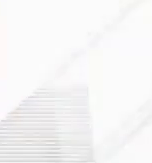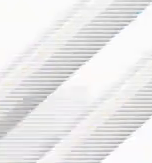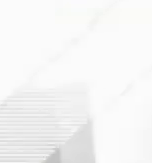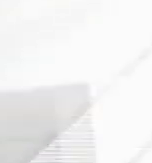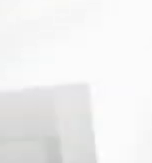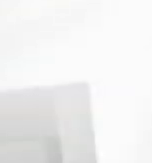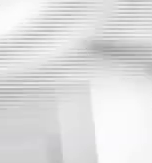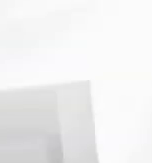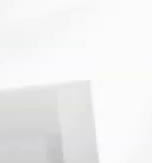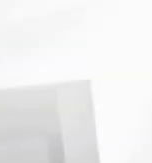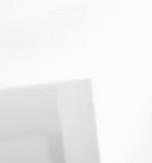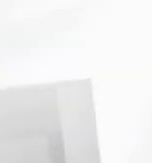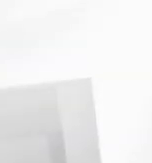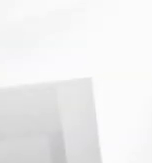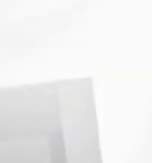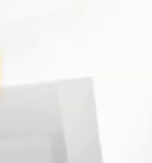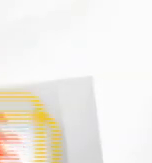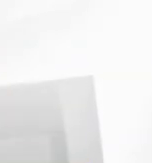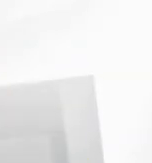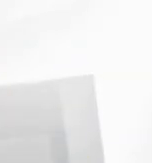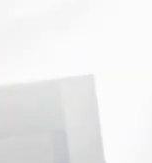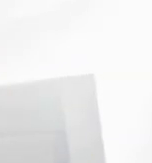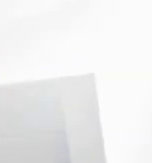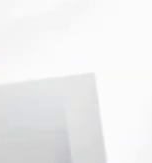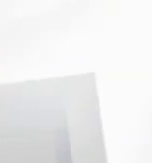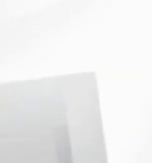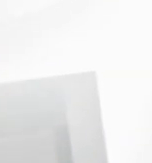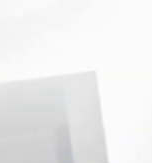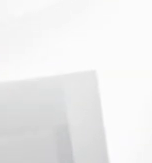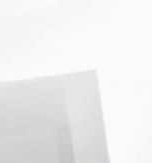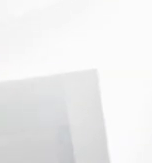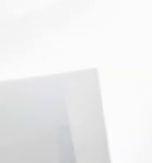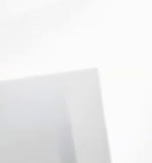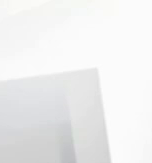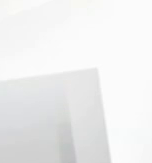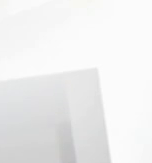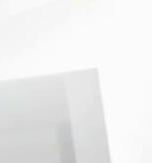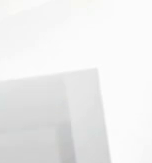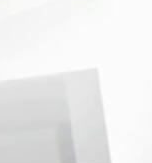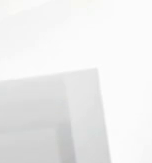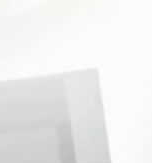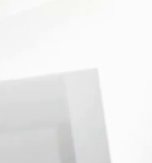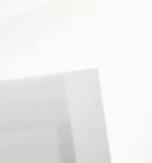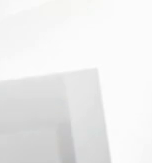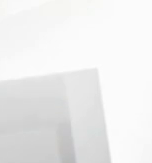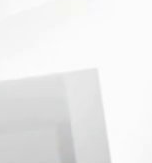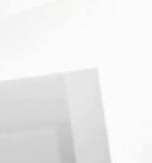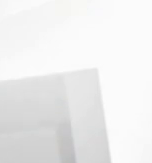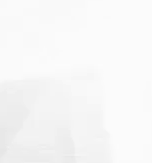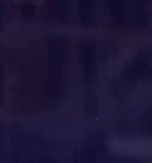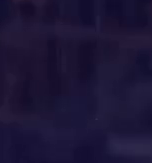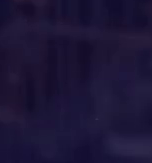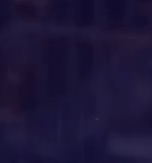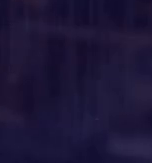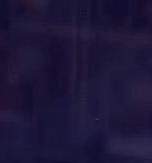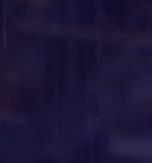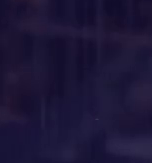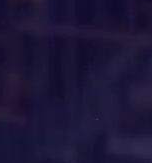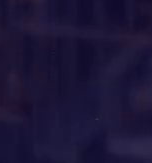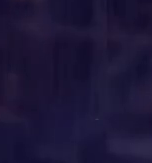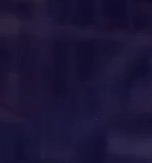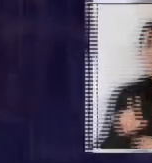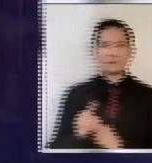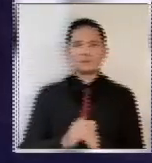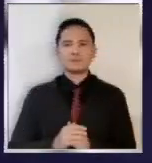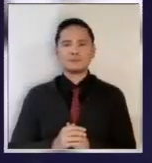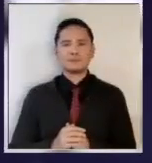Ang ulat panahon ni GMA resident meteorologist Nathaniel Mangtani Cruz.